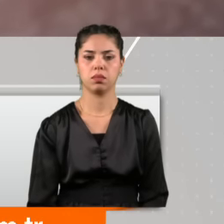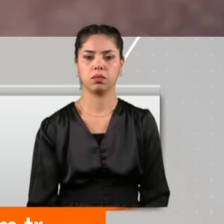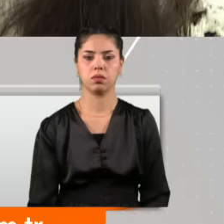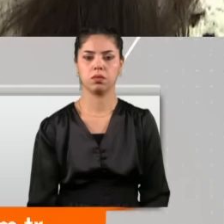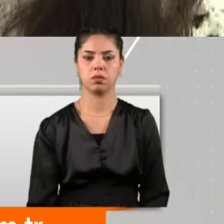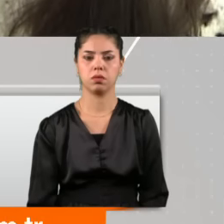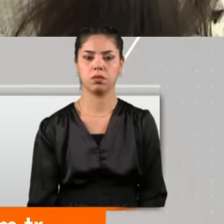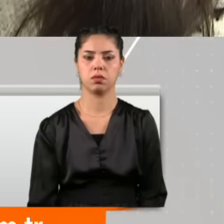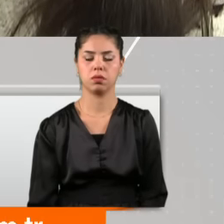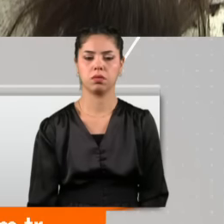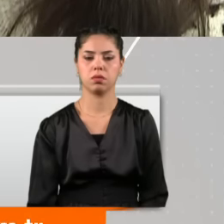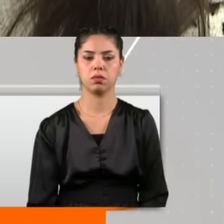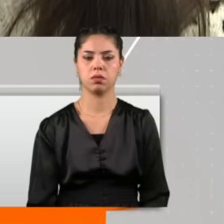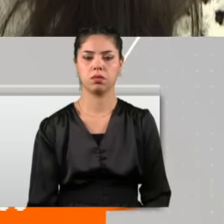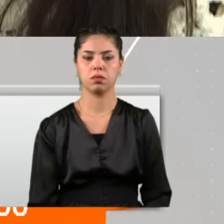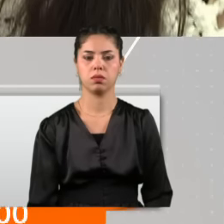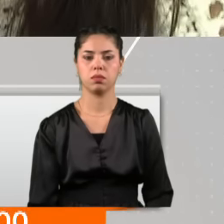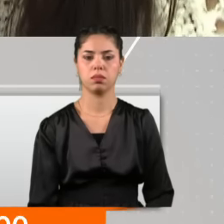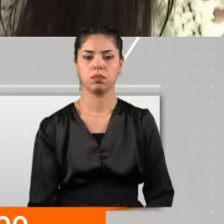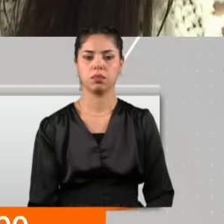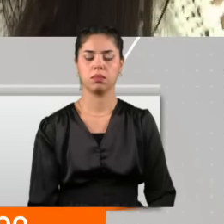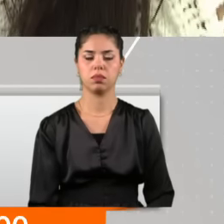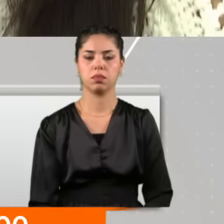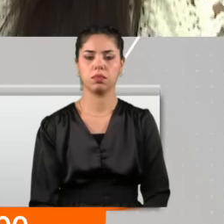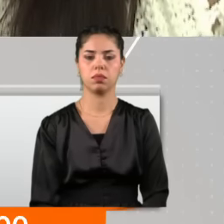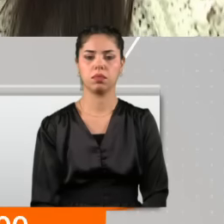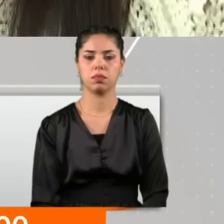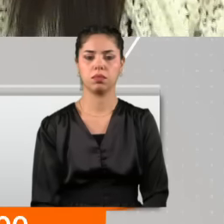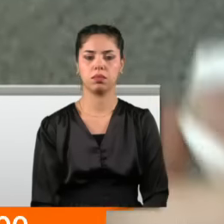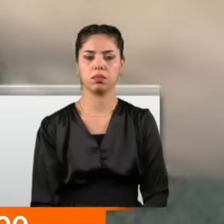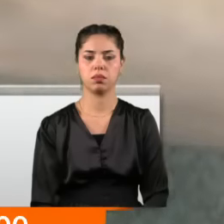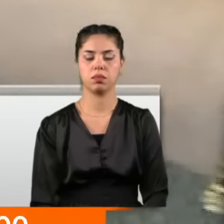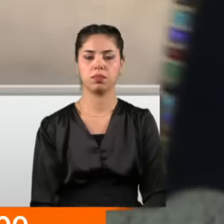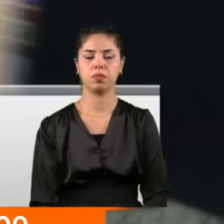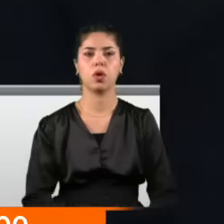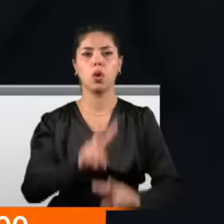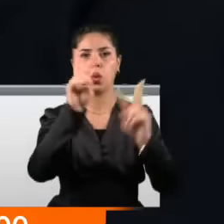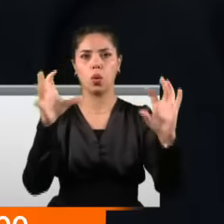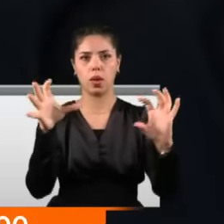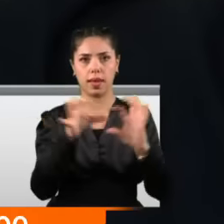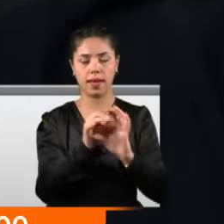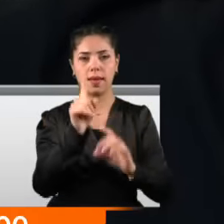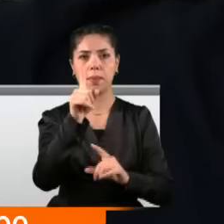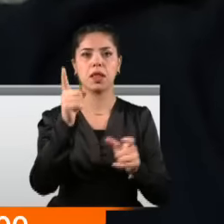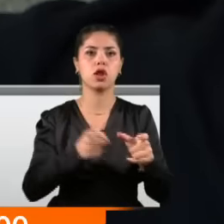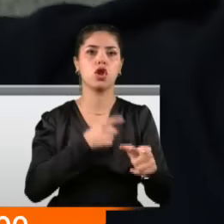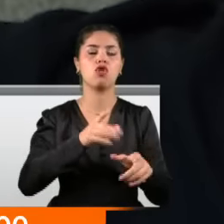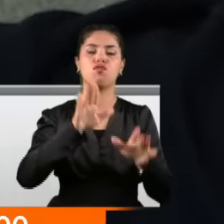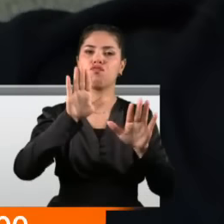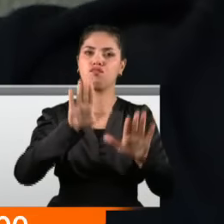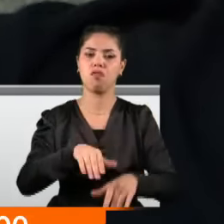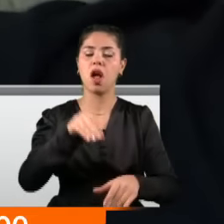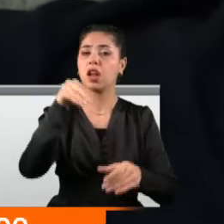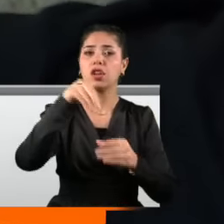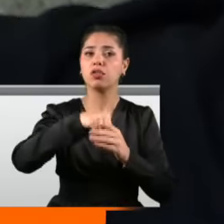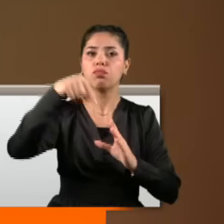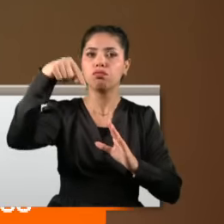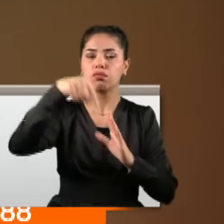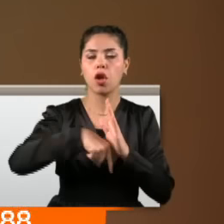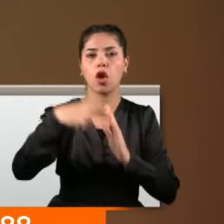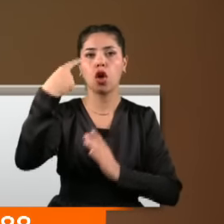devlete götürdüm. Yani 3,5 milyon dolar civarında ben götürdüm, parayı da yatırdım. Konuyla ilgili yürütülen bir soruşturma var. İçeriğinde ise